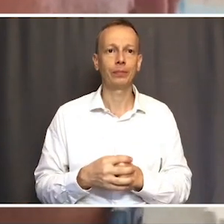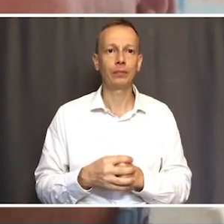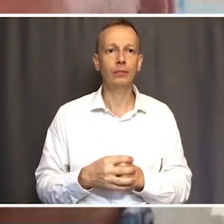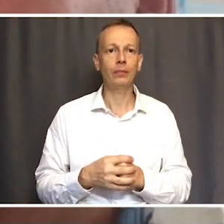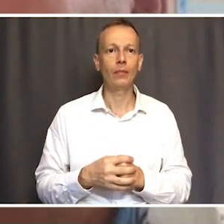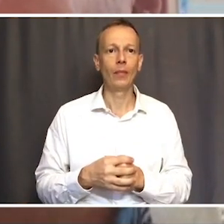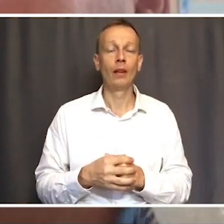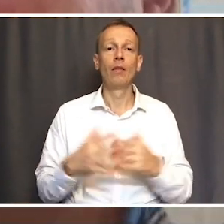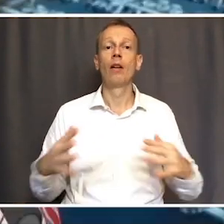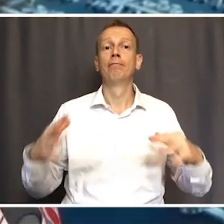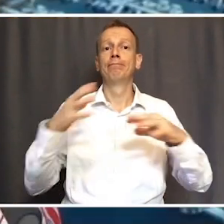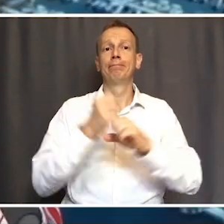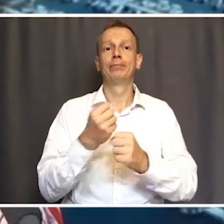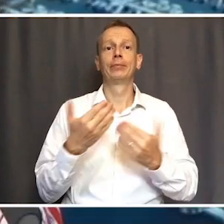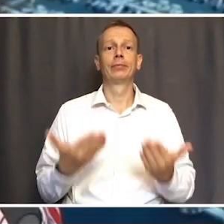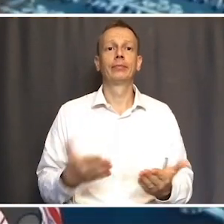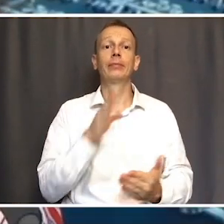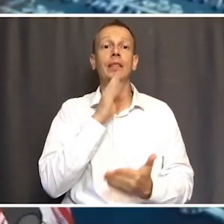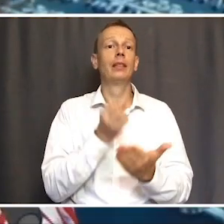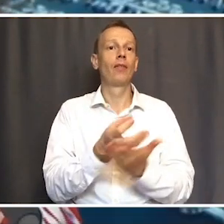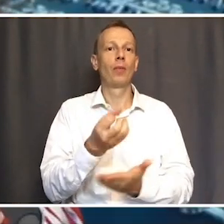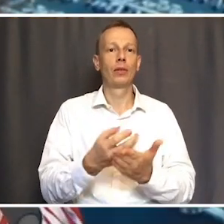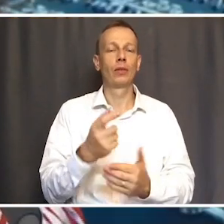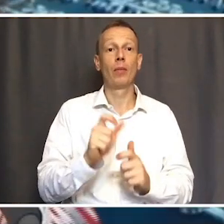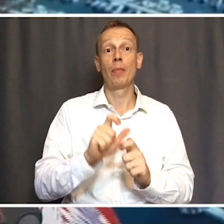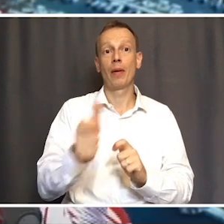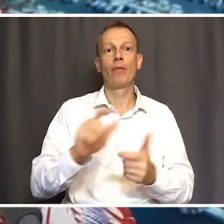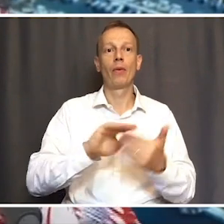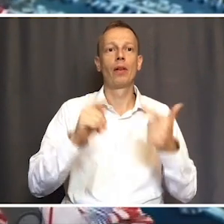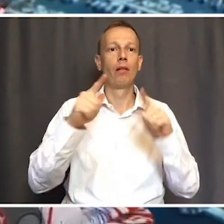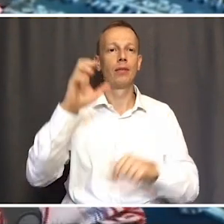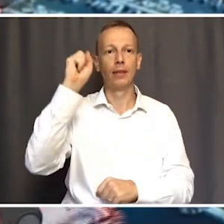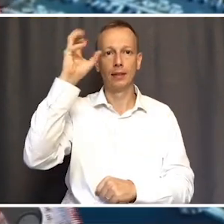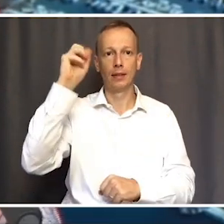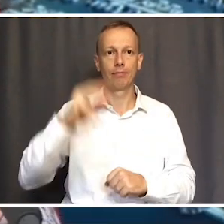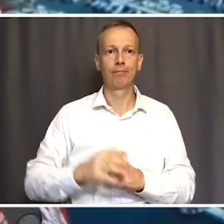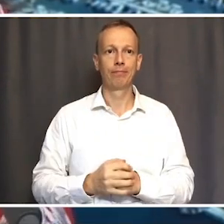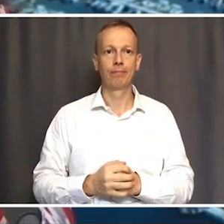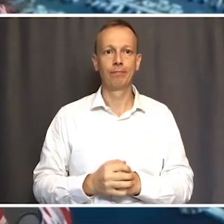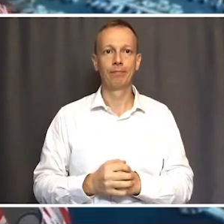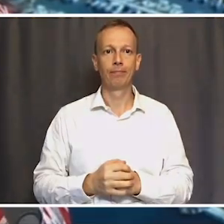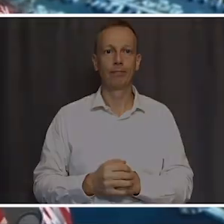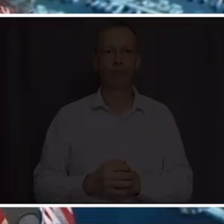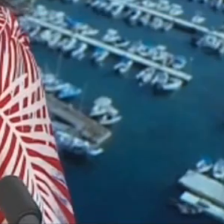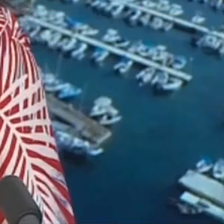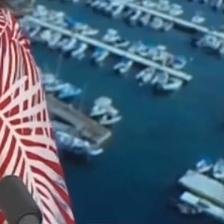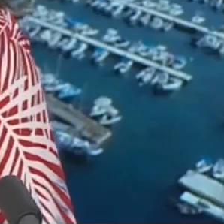des apprentissages. Voilà pour l'essentiel de l'information ce midi. À tout de suite pour le lien.